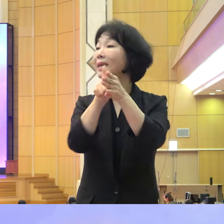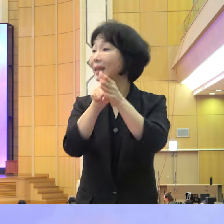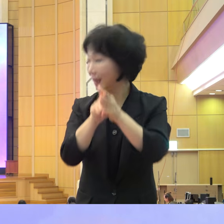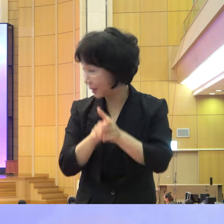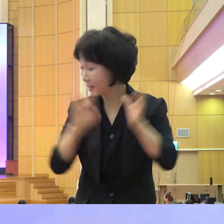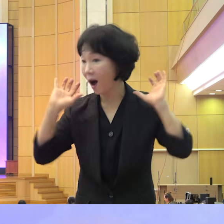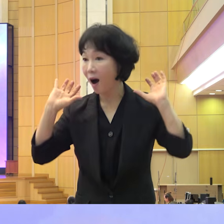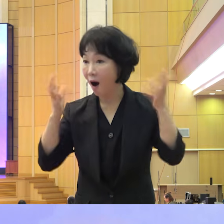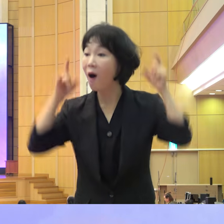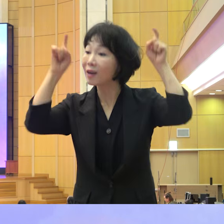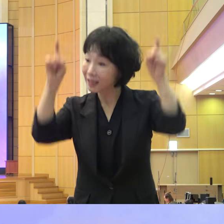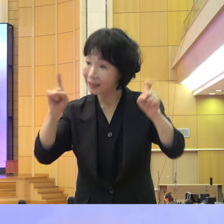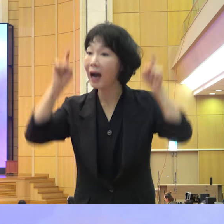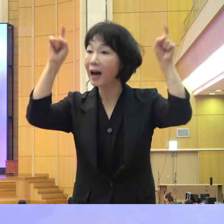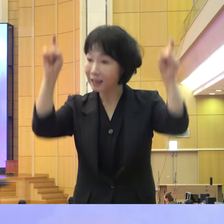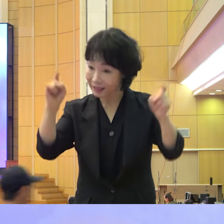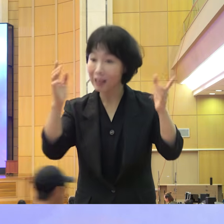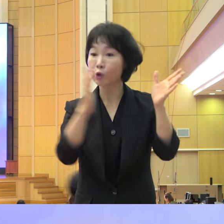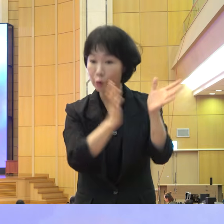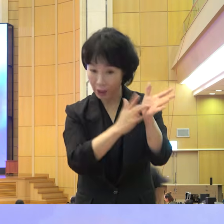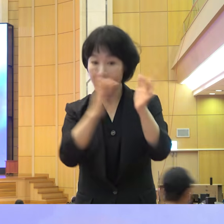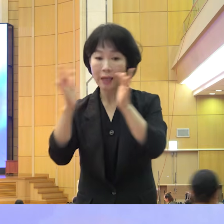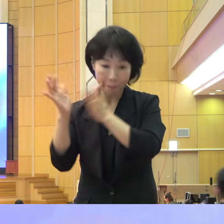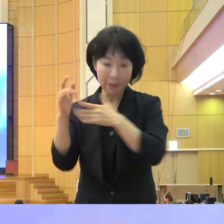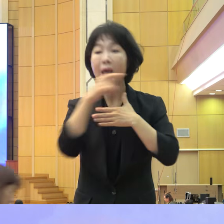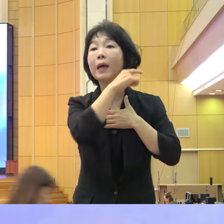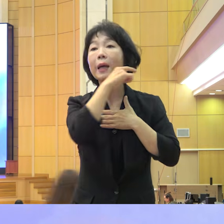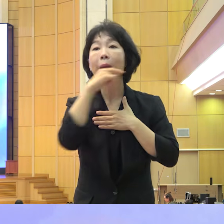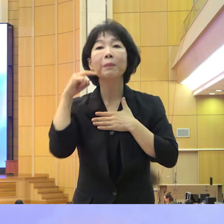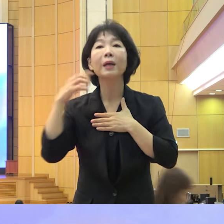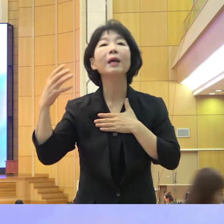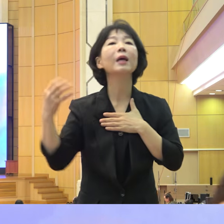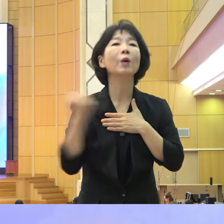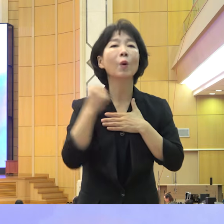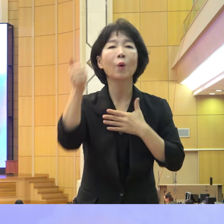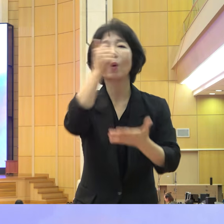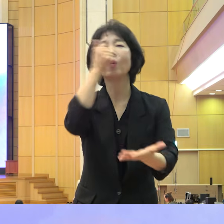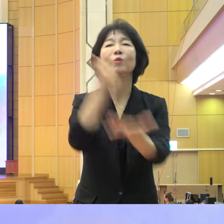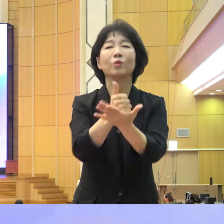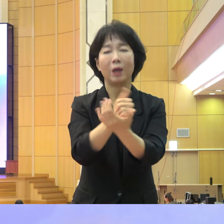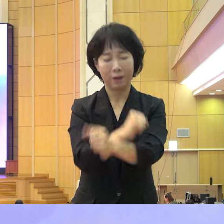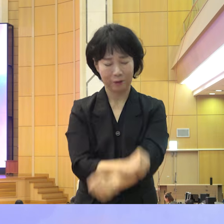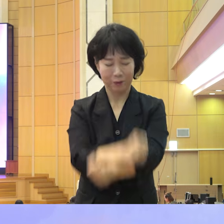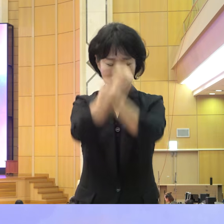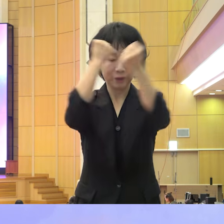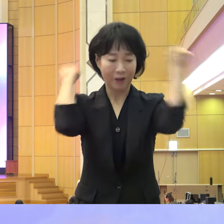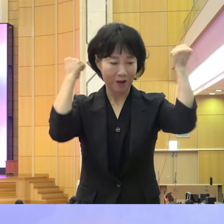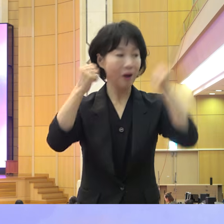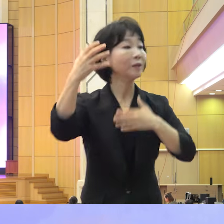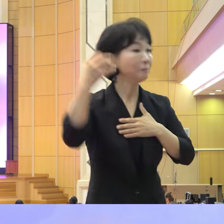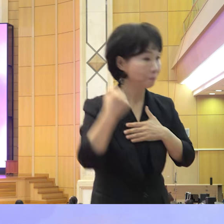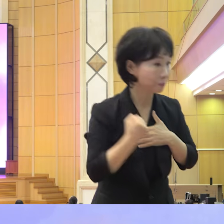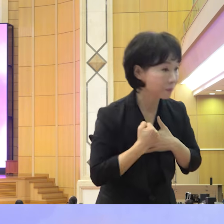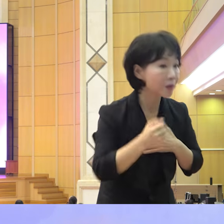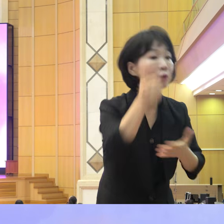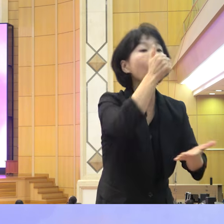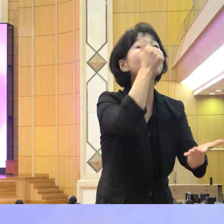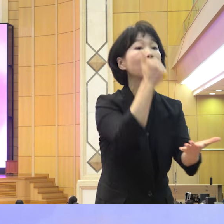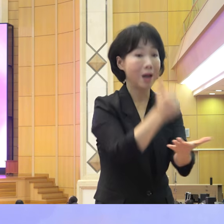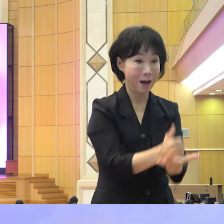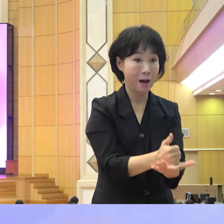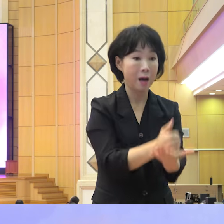확실히 믿기는 어린 양 예수의 그 피로 속죄함 얻어.